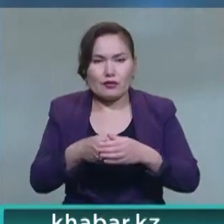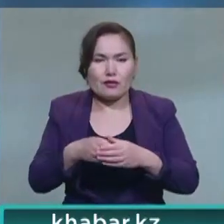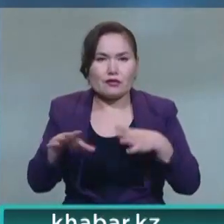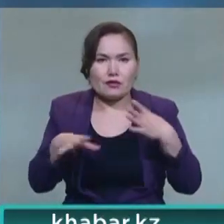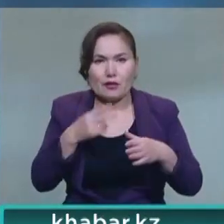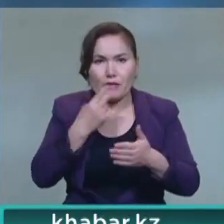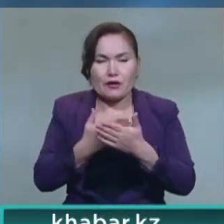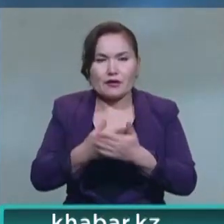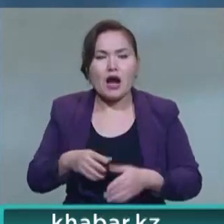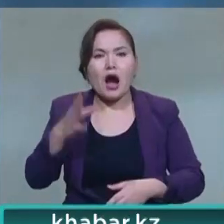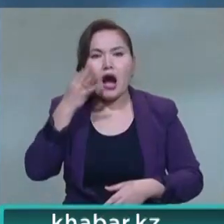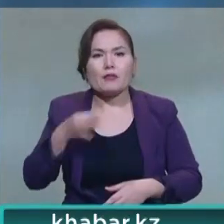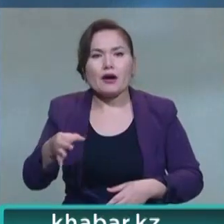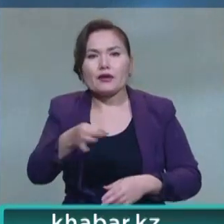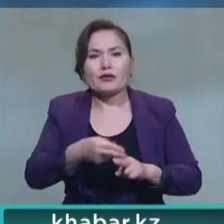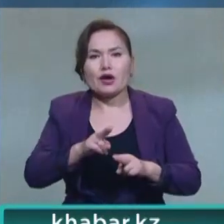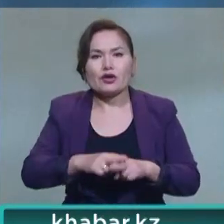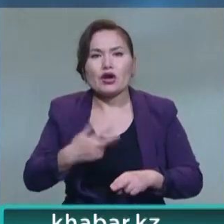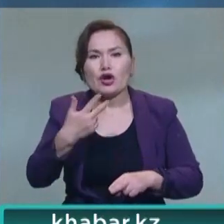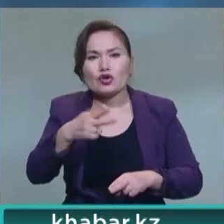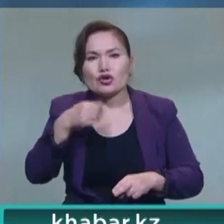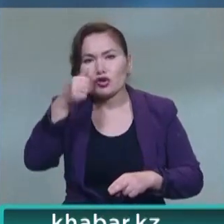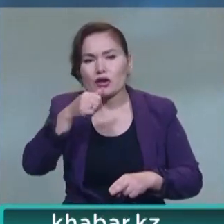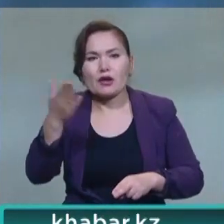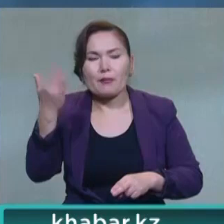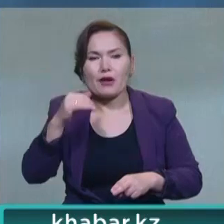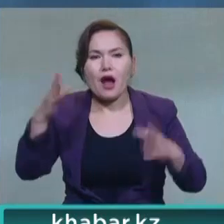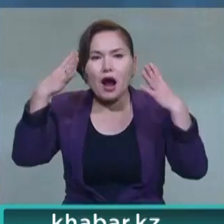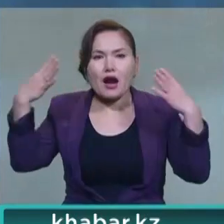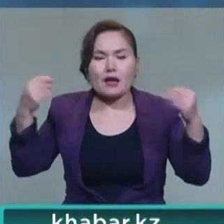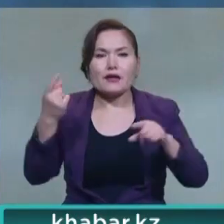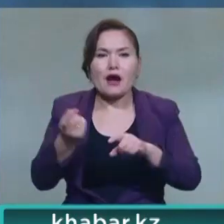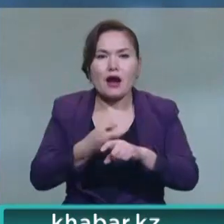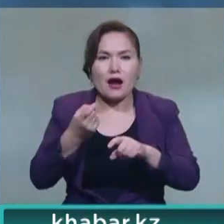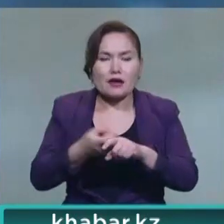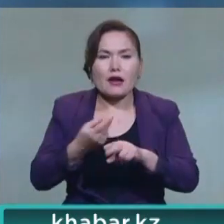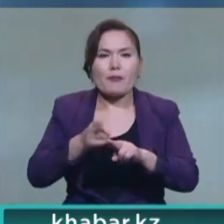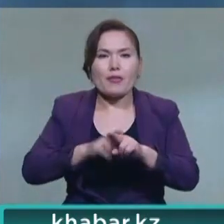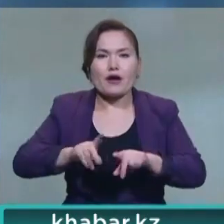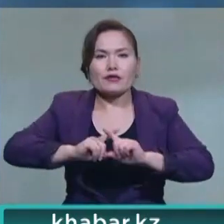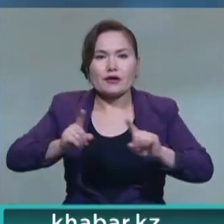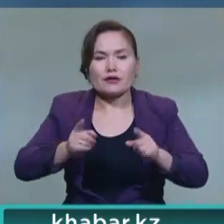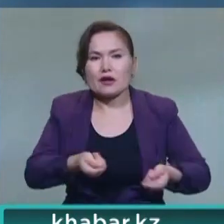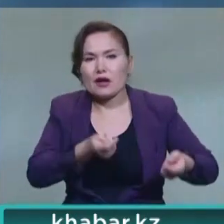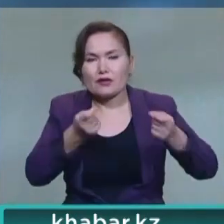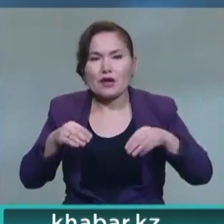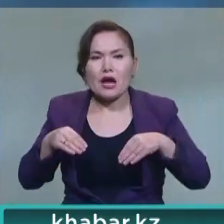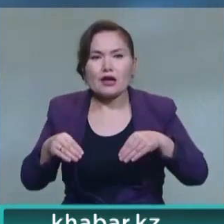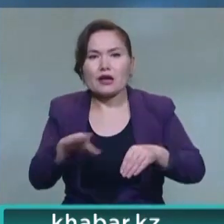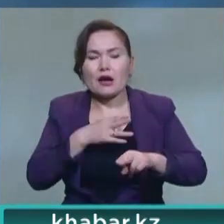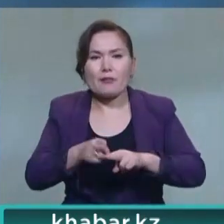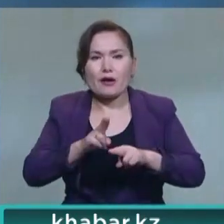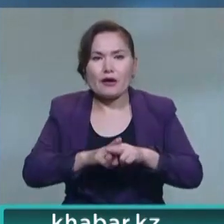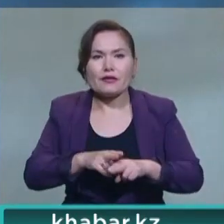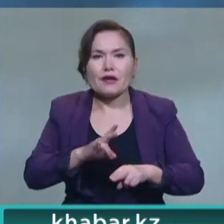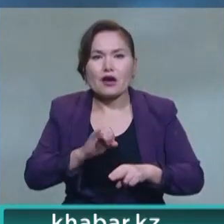Алматы облысының Райымбек ауданына 3 жыл бұрын Голландиядан картоптың санты және агрия сияқты жаңа тұқымдары әкелініп егілгенет.